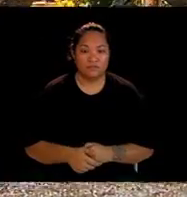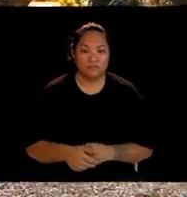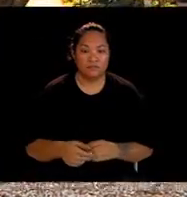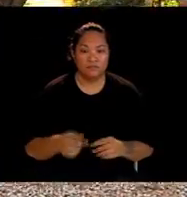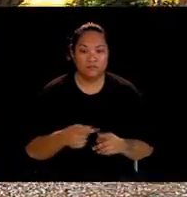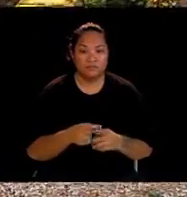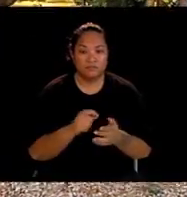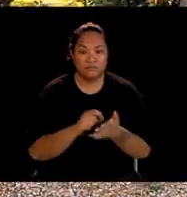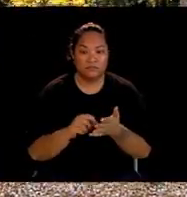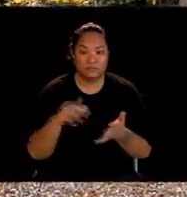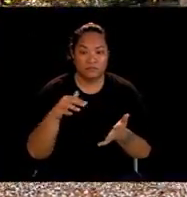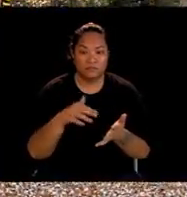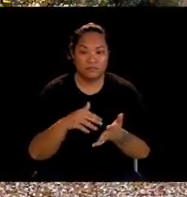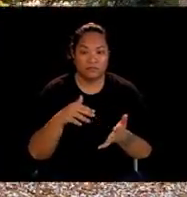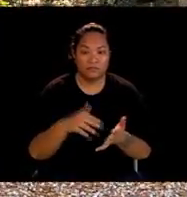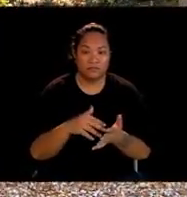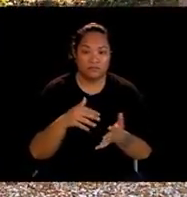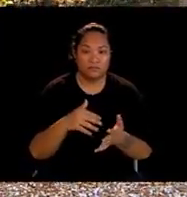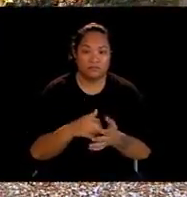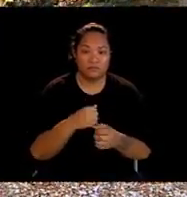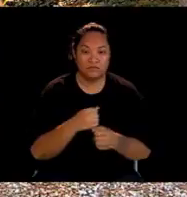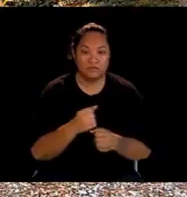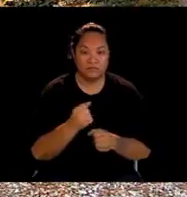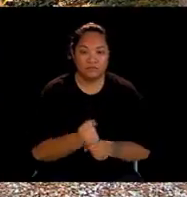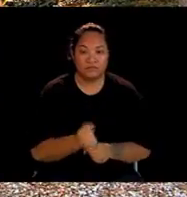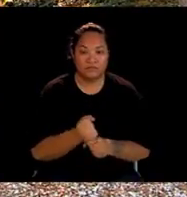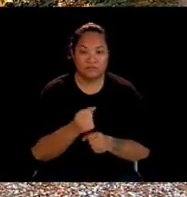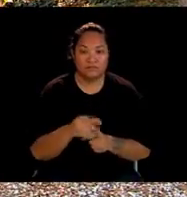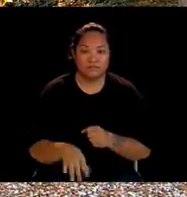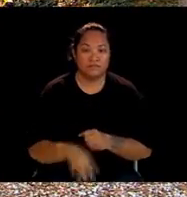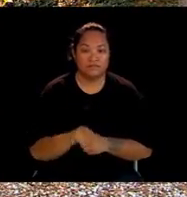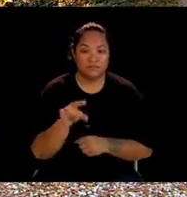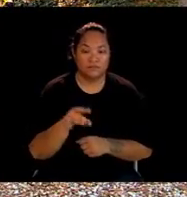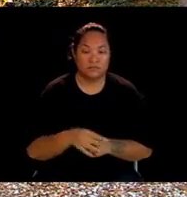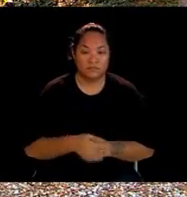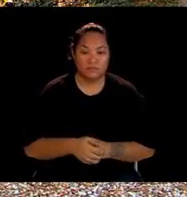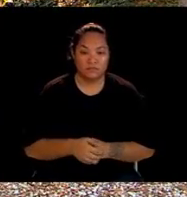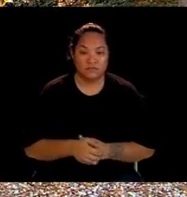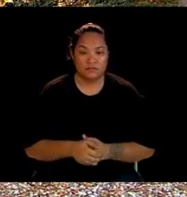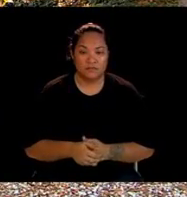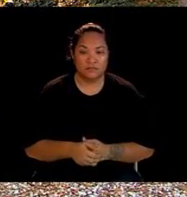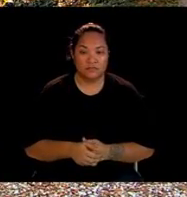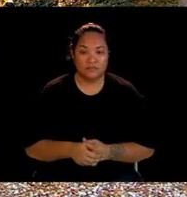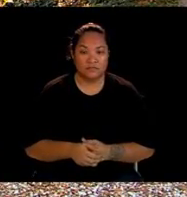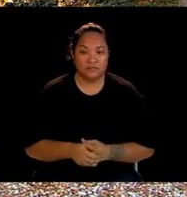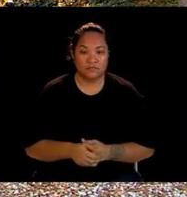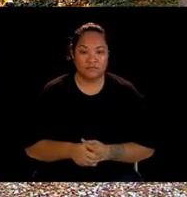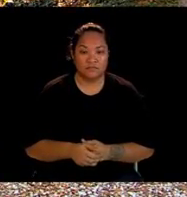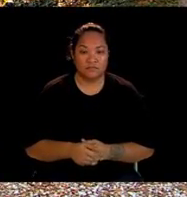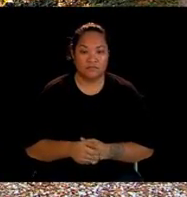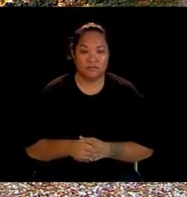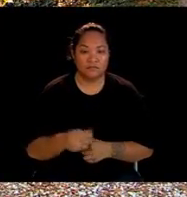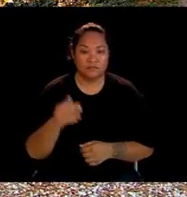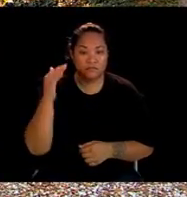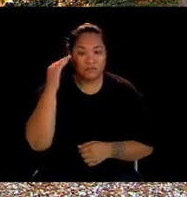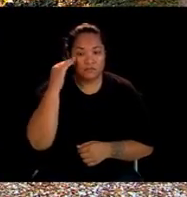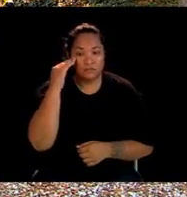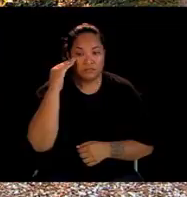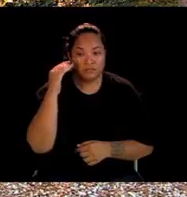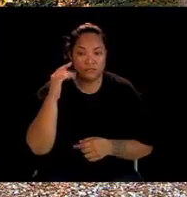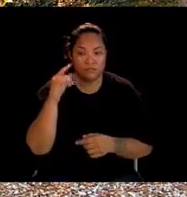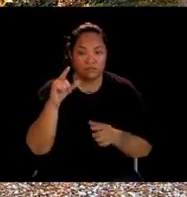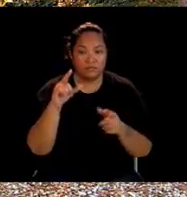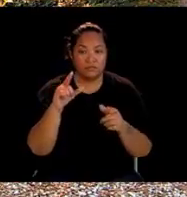Ginin itiningo ginin hafa na gwinaha siha man masoda gi igwinadok siha. Matungo na guaha